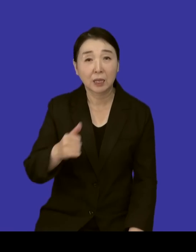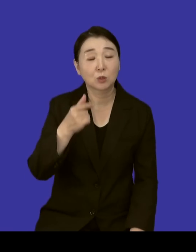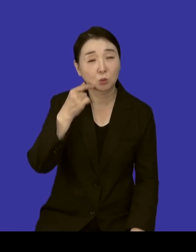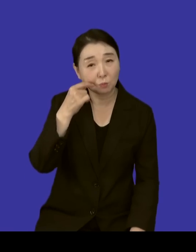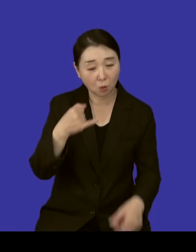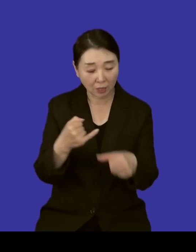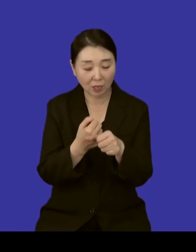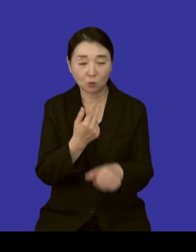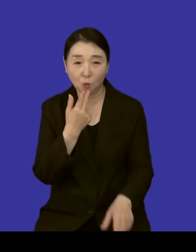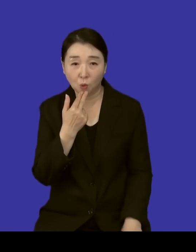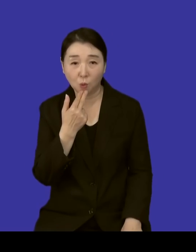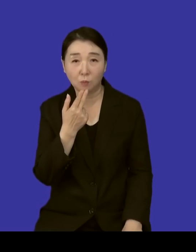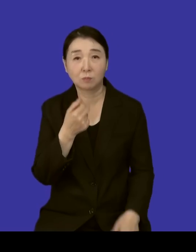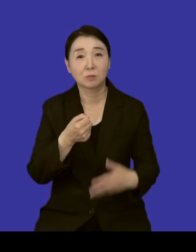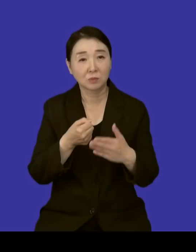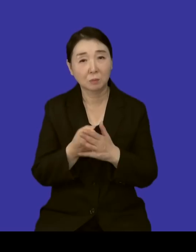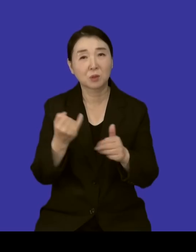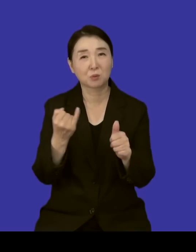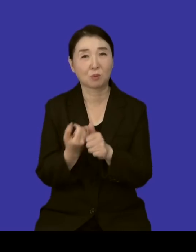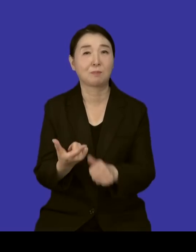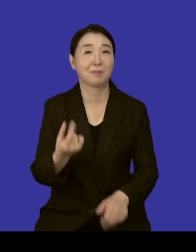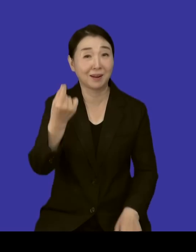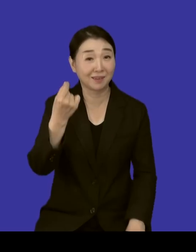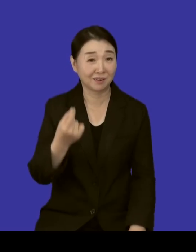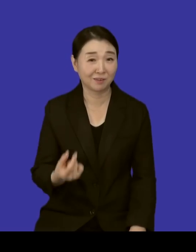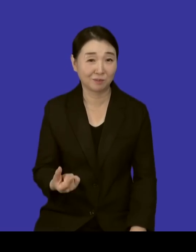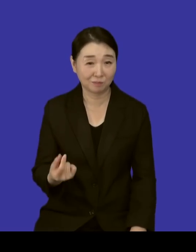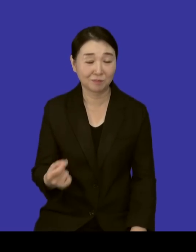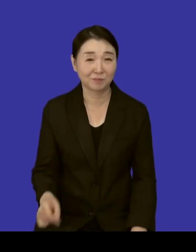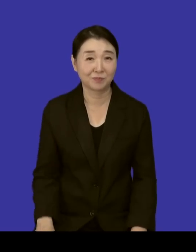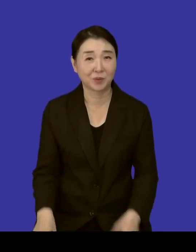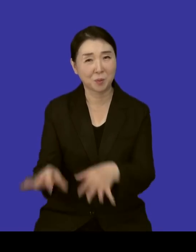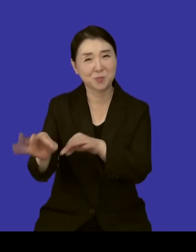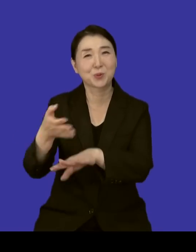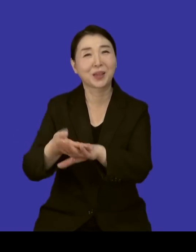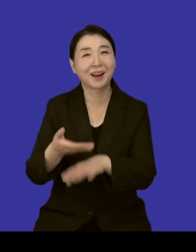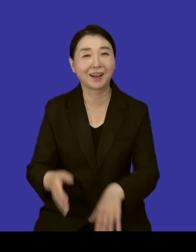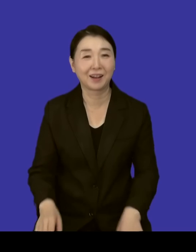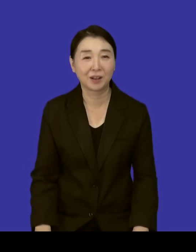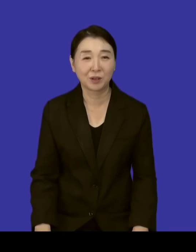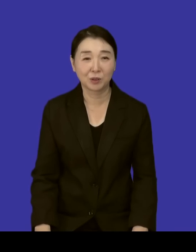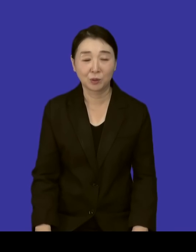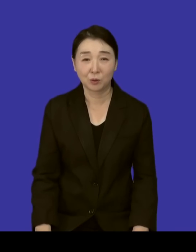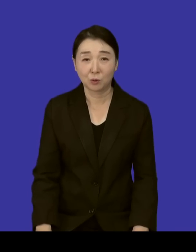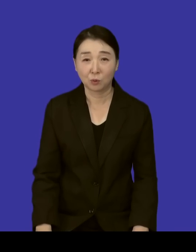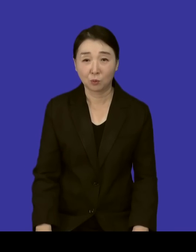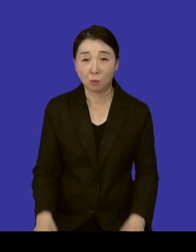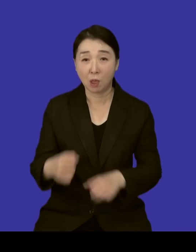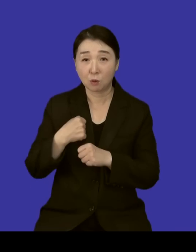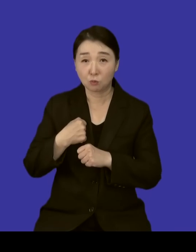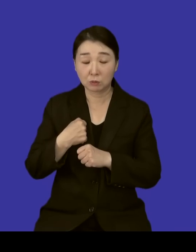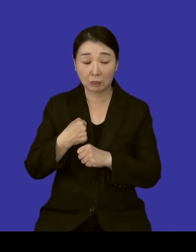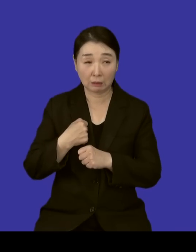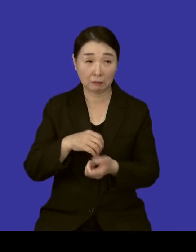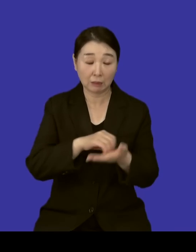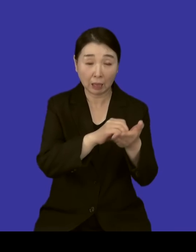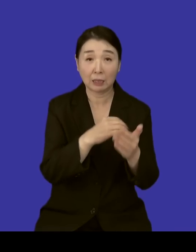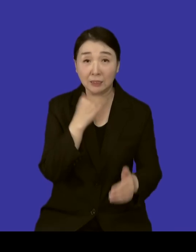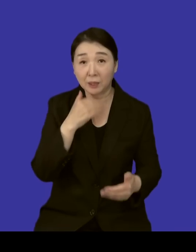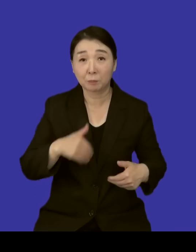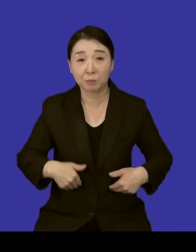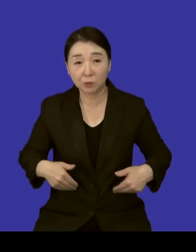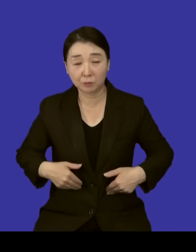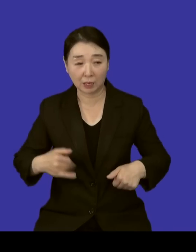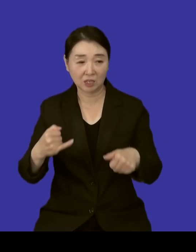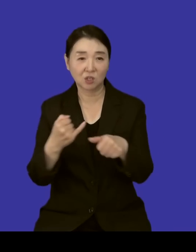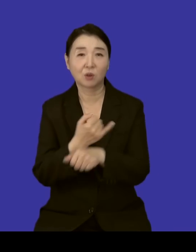없으니까 결혼은 빨리 하게 되더라고요. 맞아요. 원래 그래요. 맞아요. 그죠? 프로들은 다 듣게 예, 다 군대 가서 기다려야 되고 그러잖아요. 그렇죠. 근데 연애를